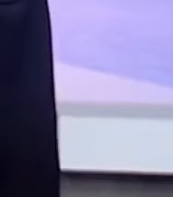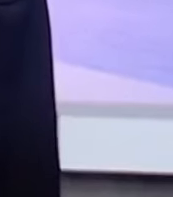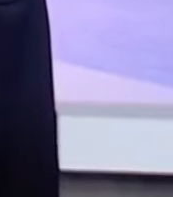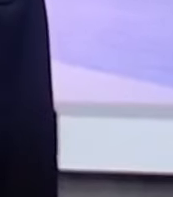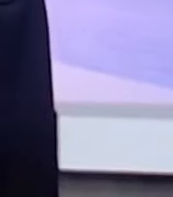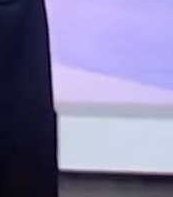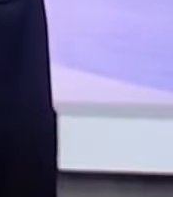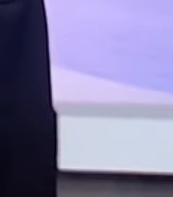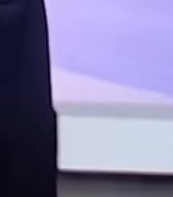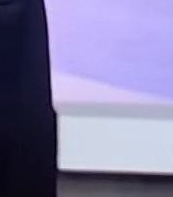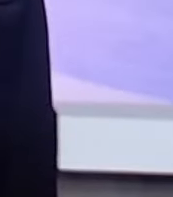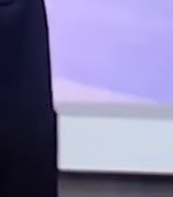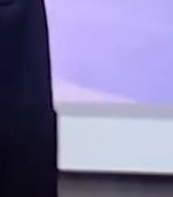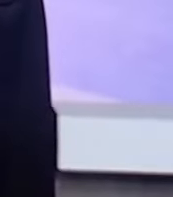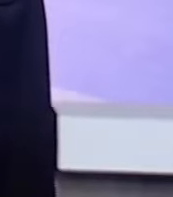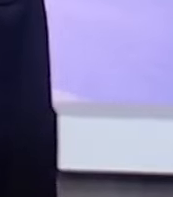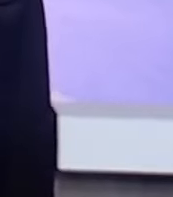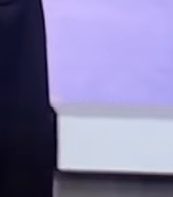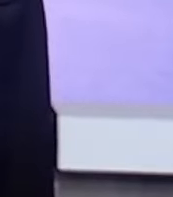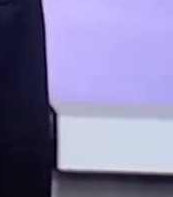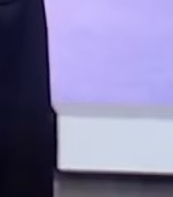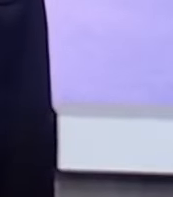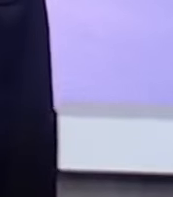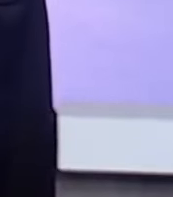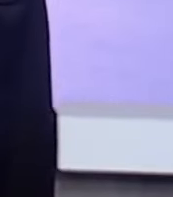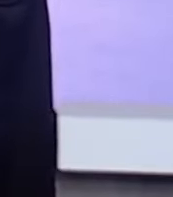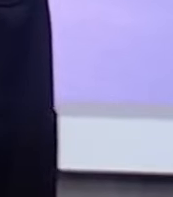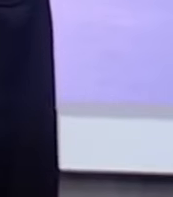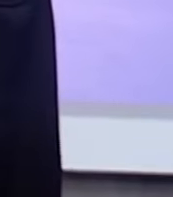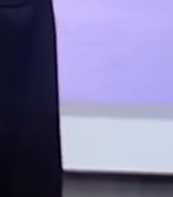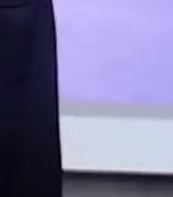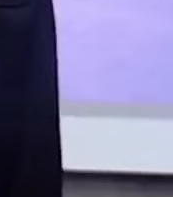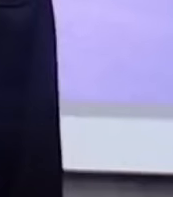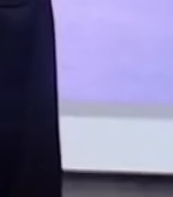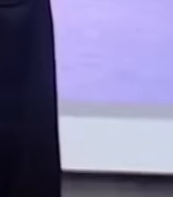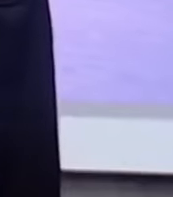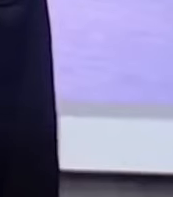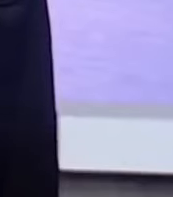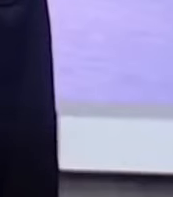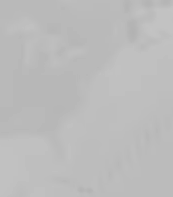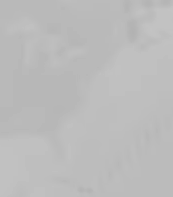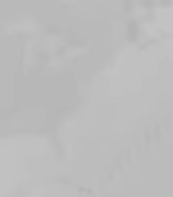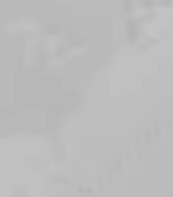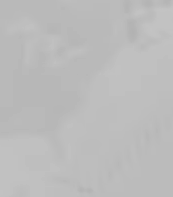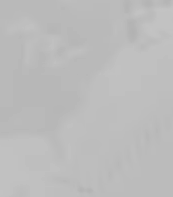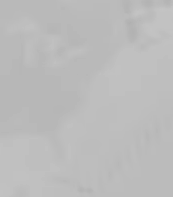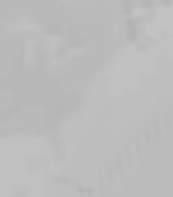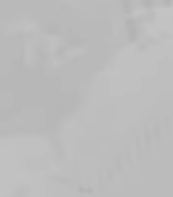samahan niyo kami sa GMA Pinoy TV at sa www.gmanews.tv.